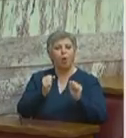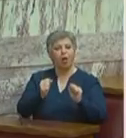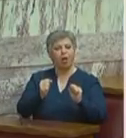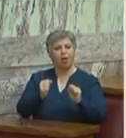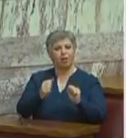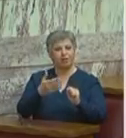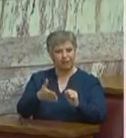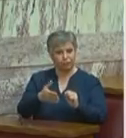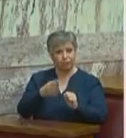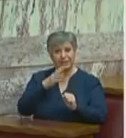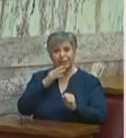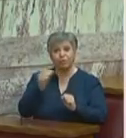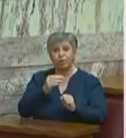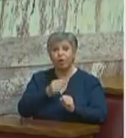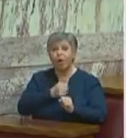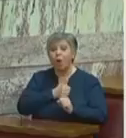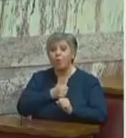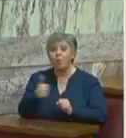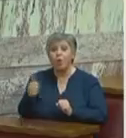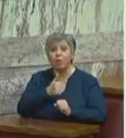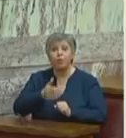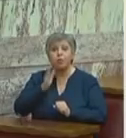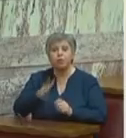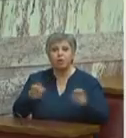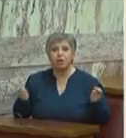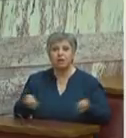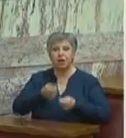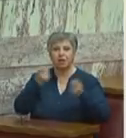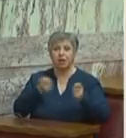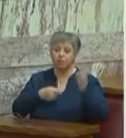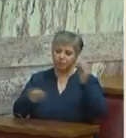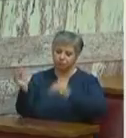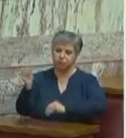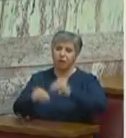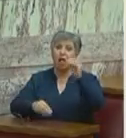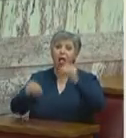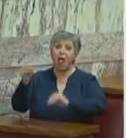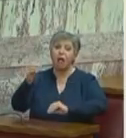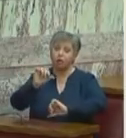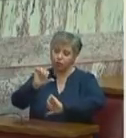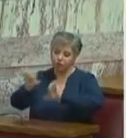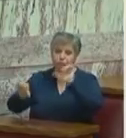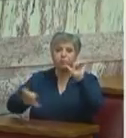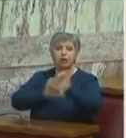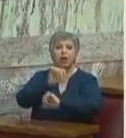η μόνη καθαρή λύση είναι εκλογές και άλλη κυβέρνηση που θα ανορθώσει τη χώρα.